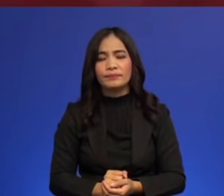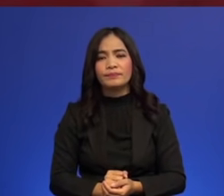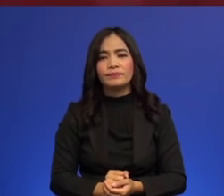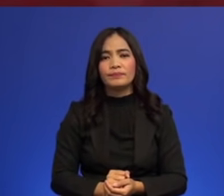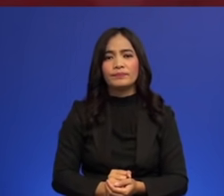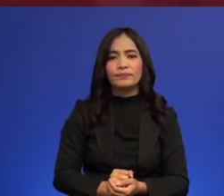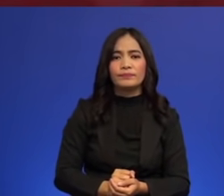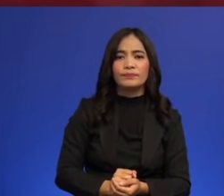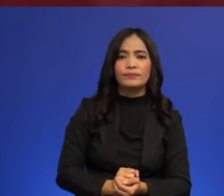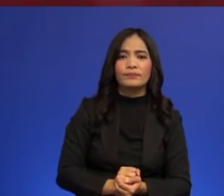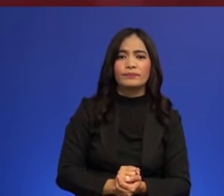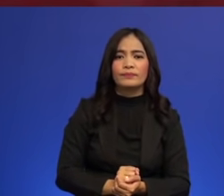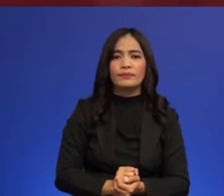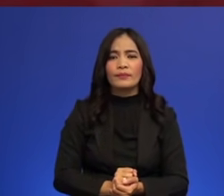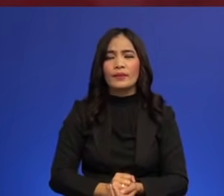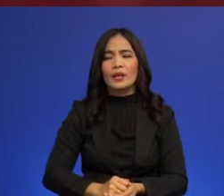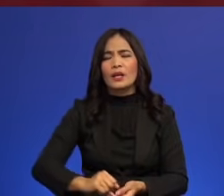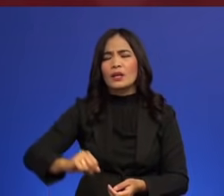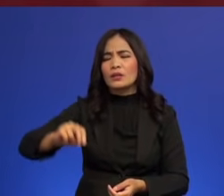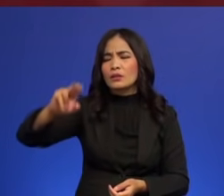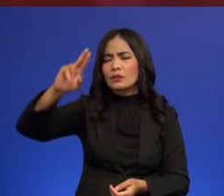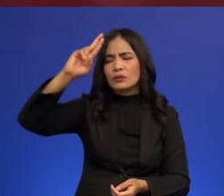kehidupan.